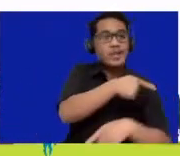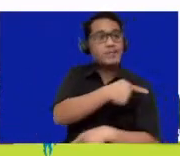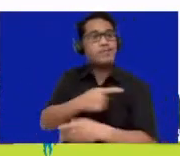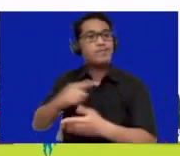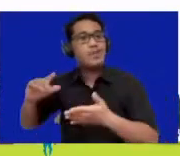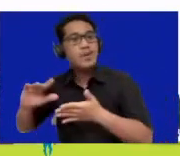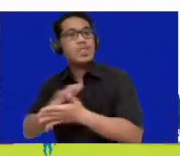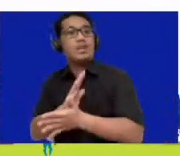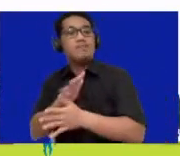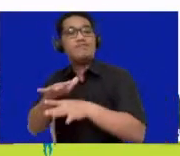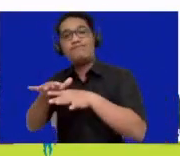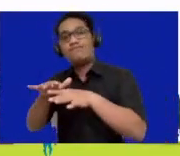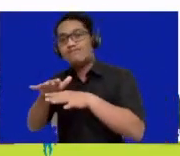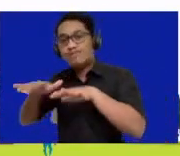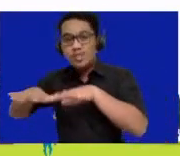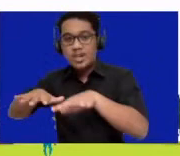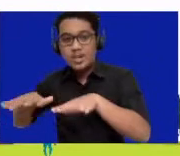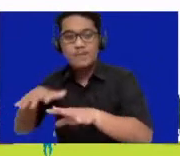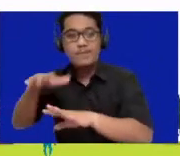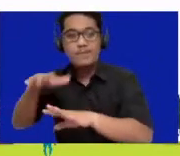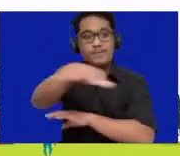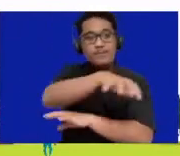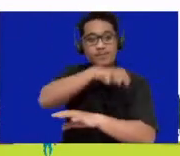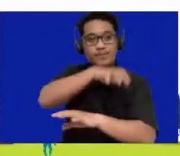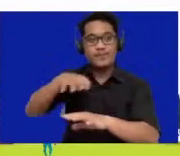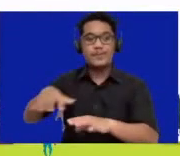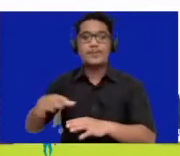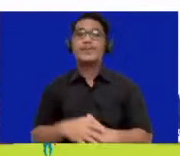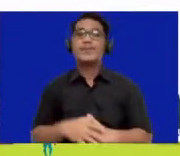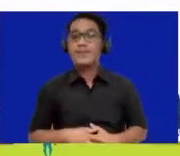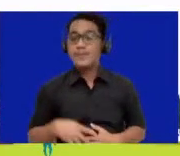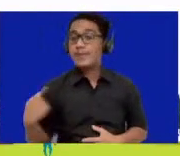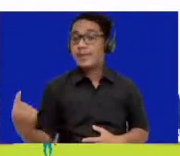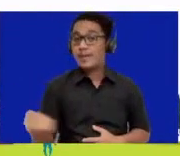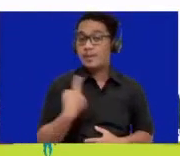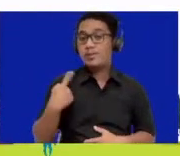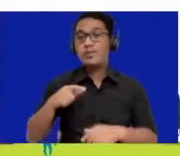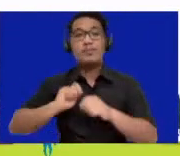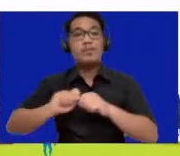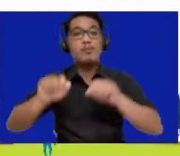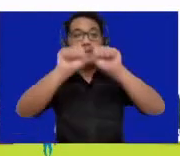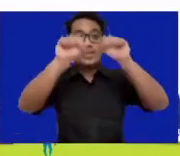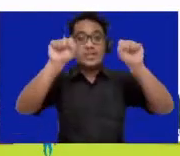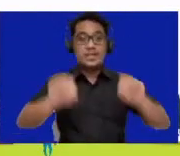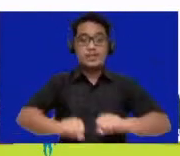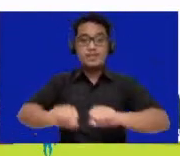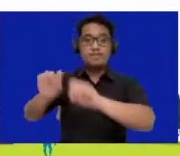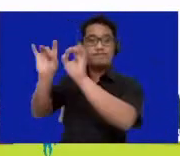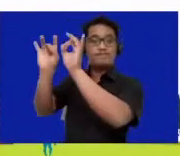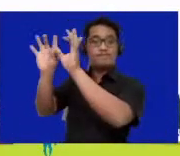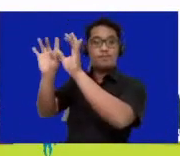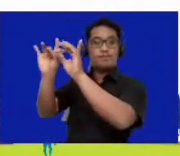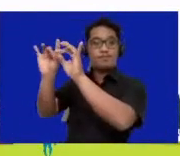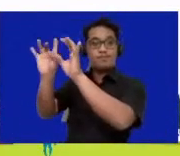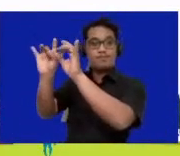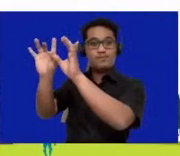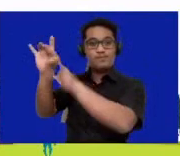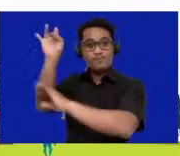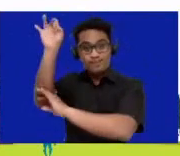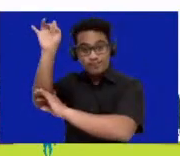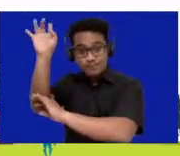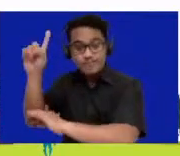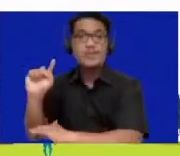daerah. Kami juga membangun sistem deteksi dini, sistem peringatan dini dengan berbasis kearifan